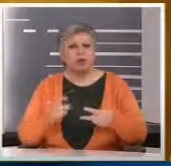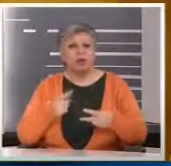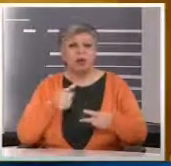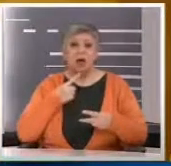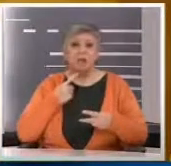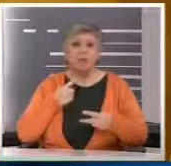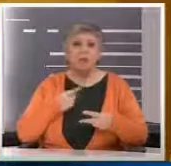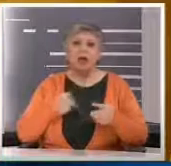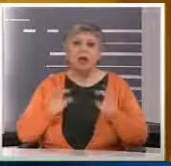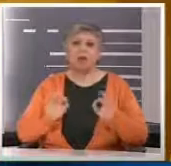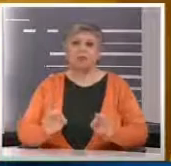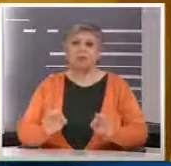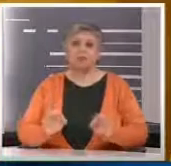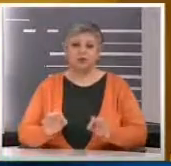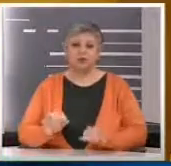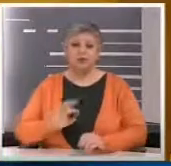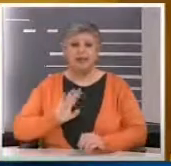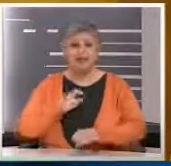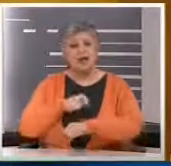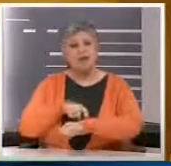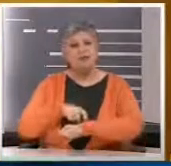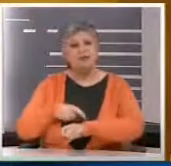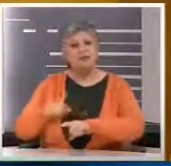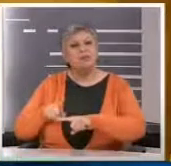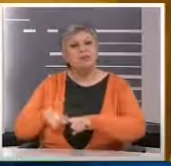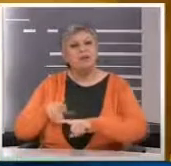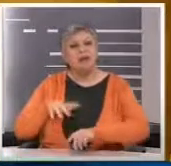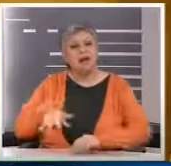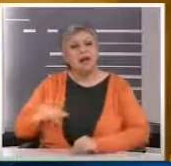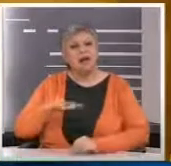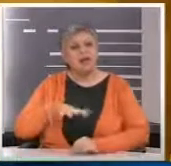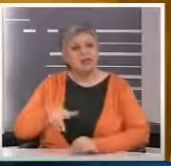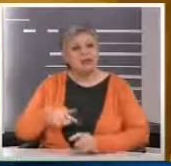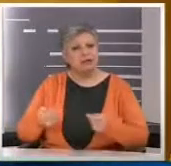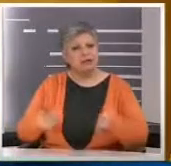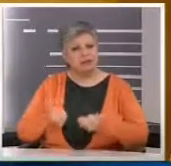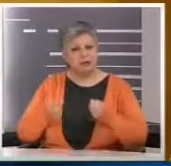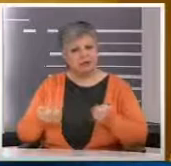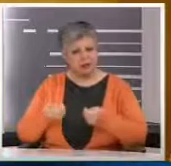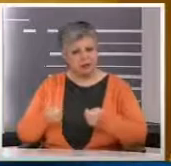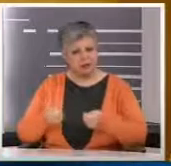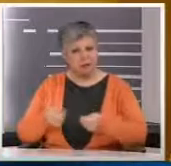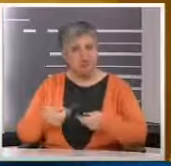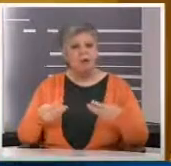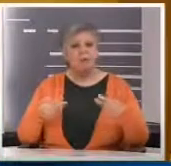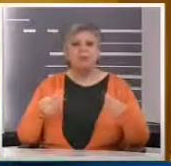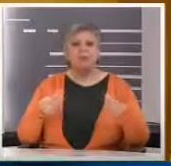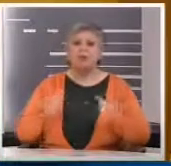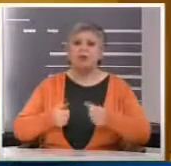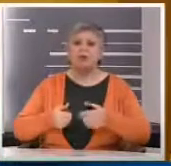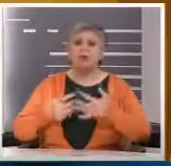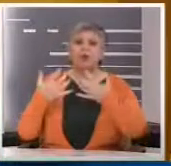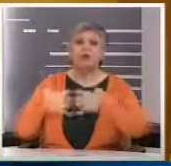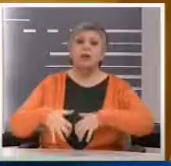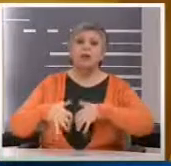βεντάλια, διότι αυτό που συμβαίνει στη χώρα μας, στην λειτουργία